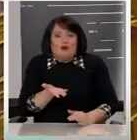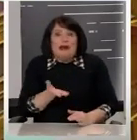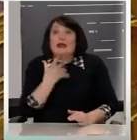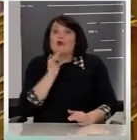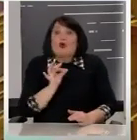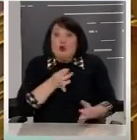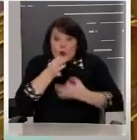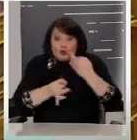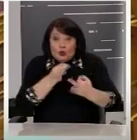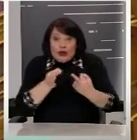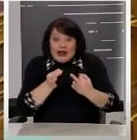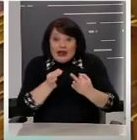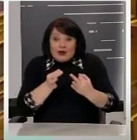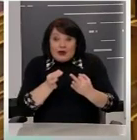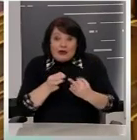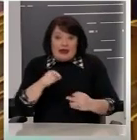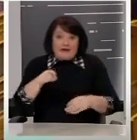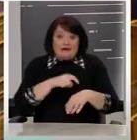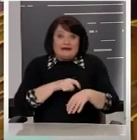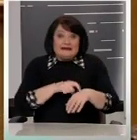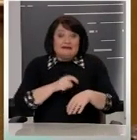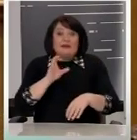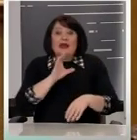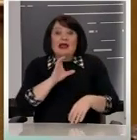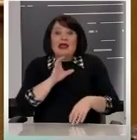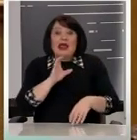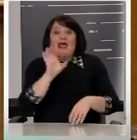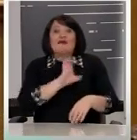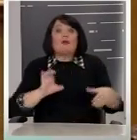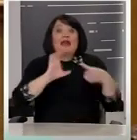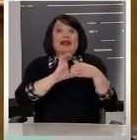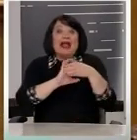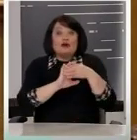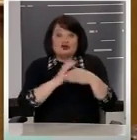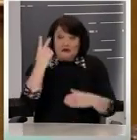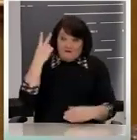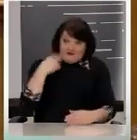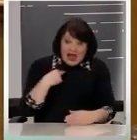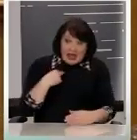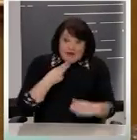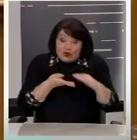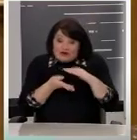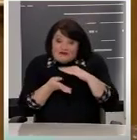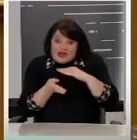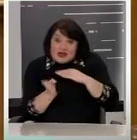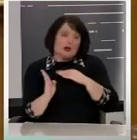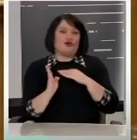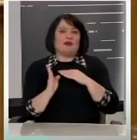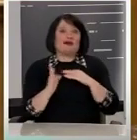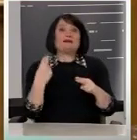γιατί βλέπει η κοινότητα στην οποία συμμετέχουμε ότι βγαίνουμε από το πρόγραμμα. Τη σημασία